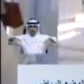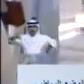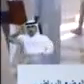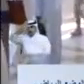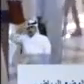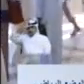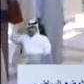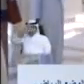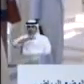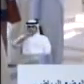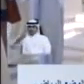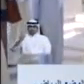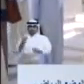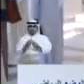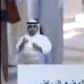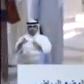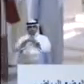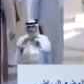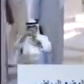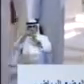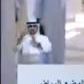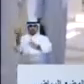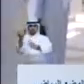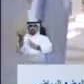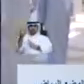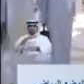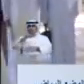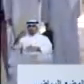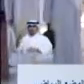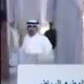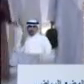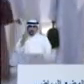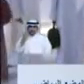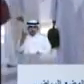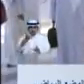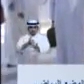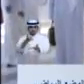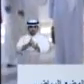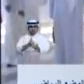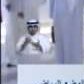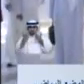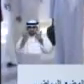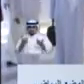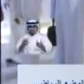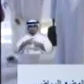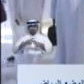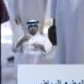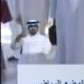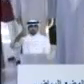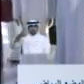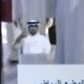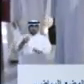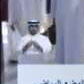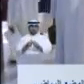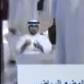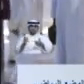الداخلي والمتأثر بالأمن الخارجي هذا موضوع مهم، يجب يعني كلنا نتحمل مسؤولية ونطرح طرح اللي هو مصلحة الكويت. الموضوع الثاني هو انخفاض